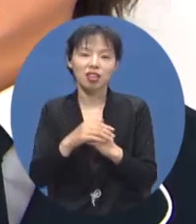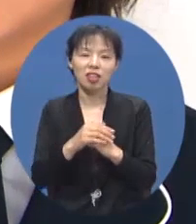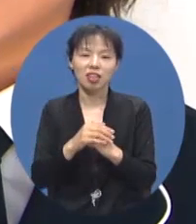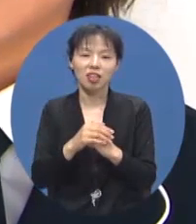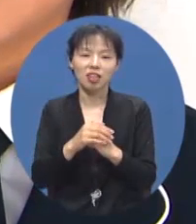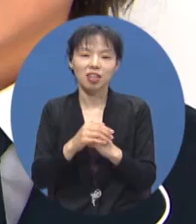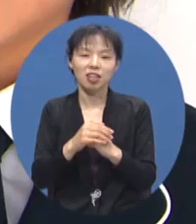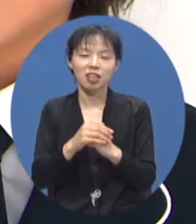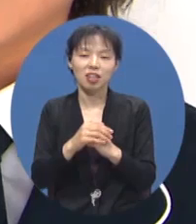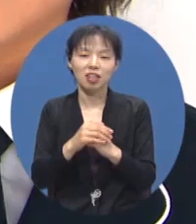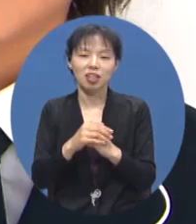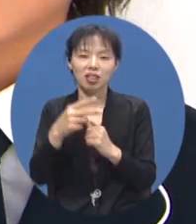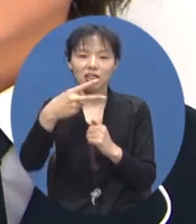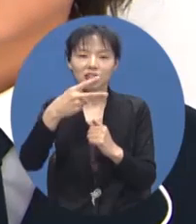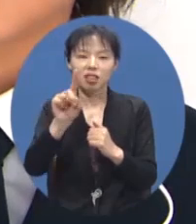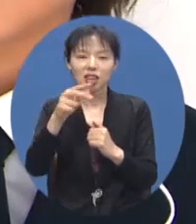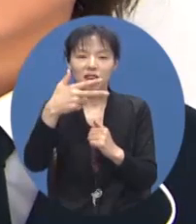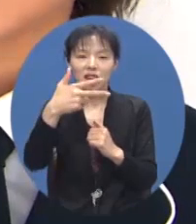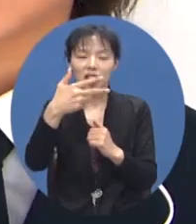다람쥐,